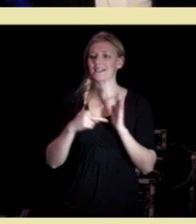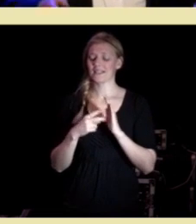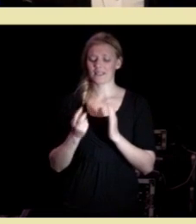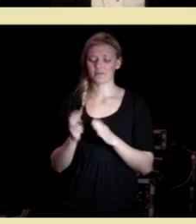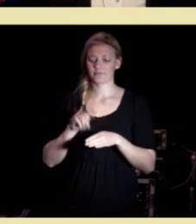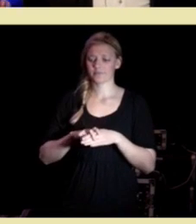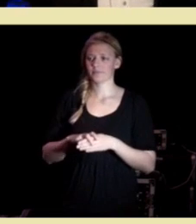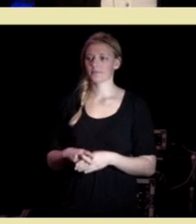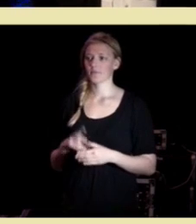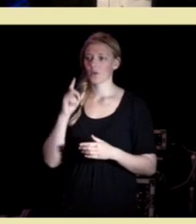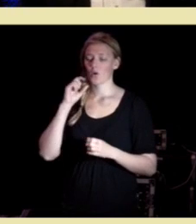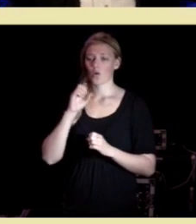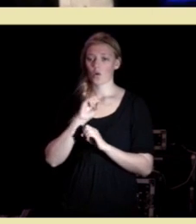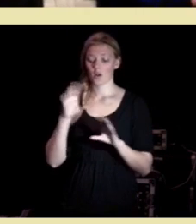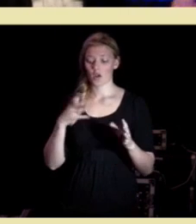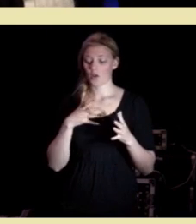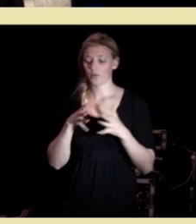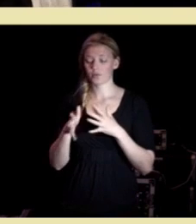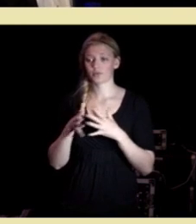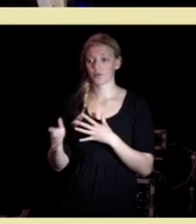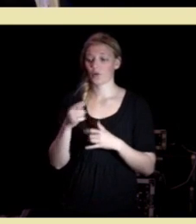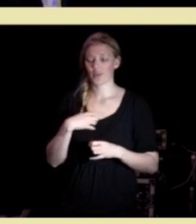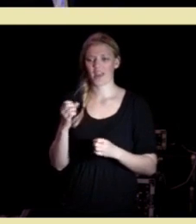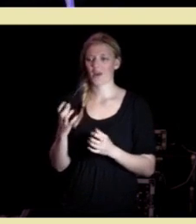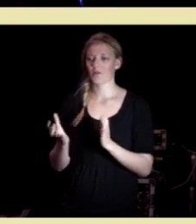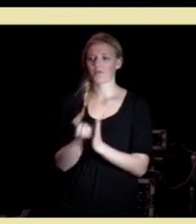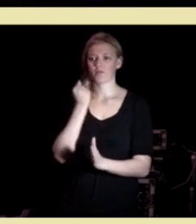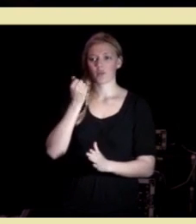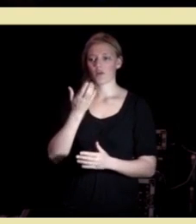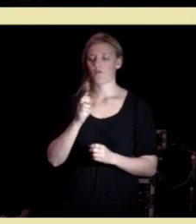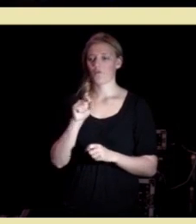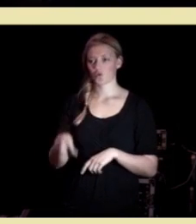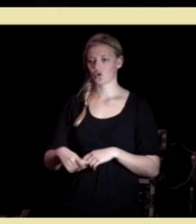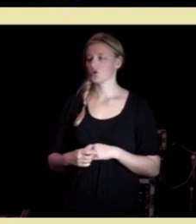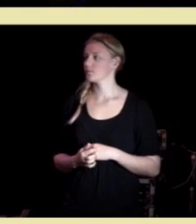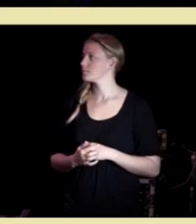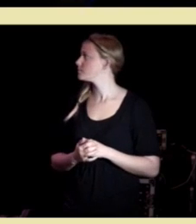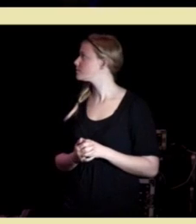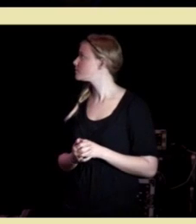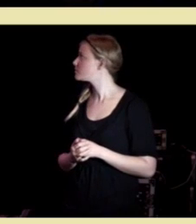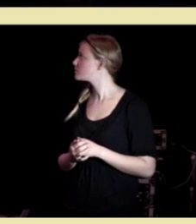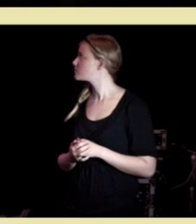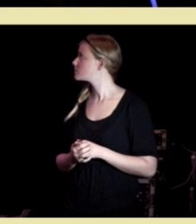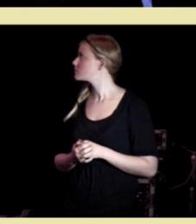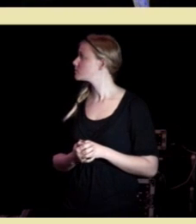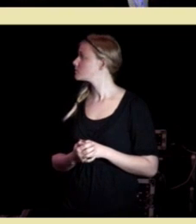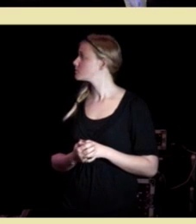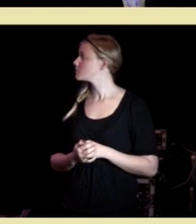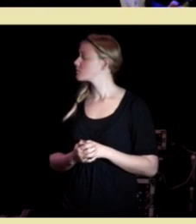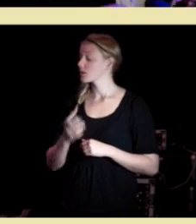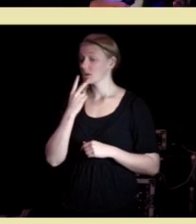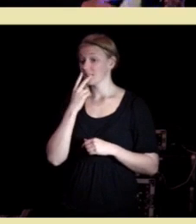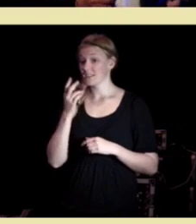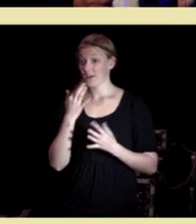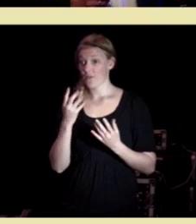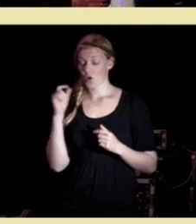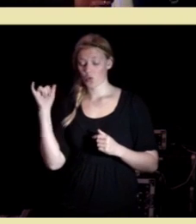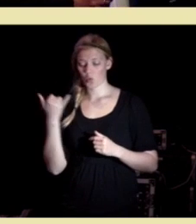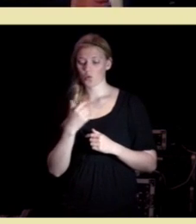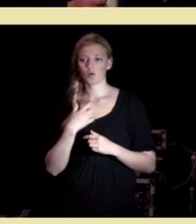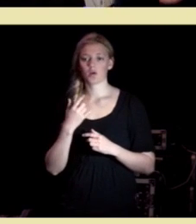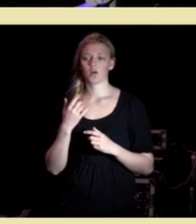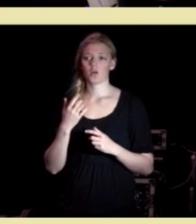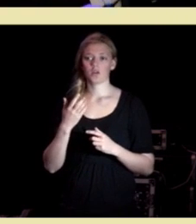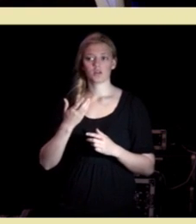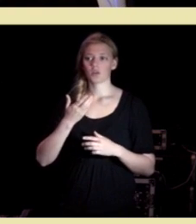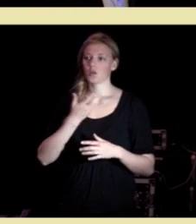få til dette her, men den tjener du fort inn. Det er en god investering. Og det vi ser at det skal